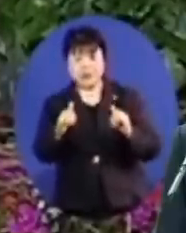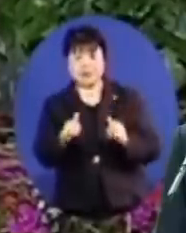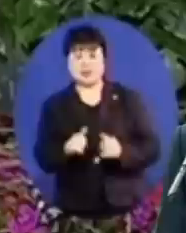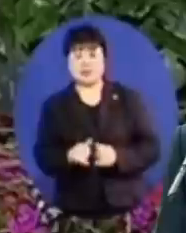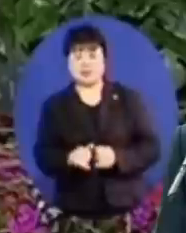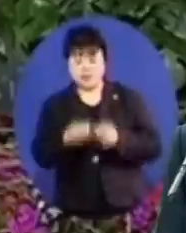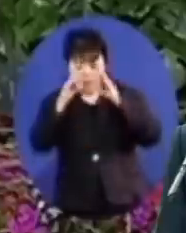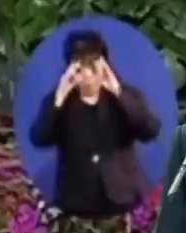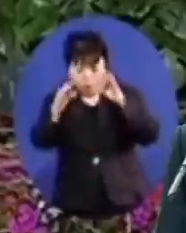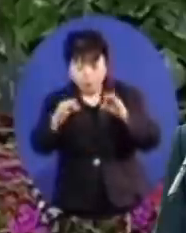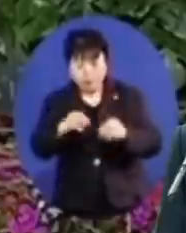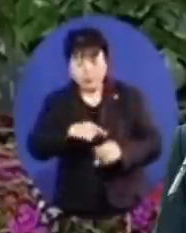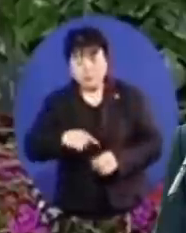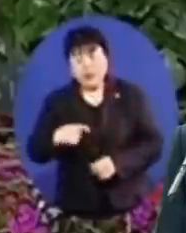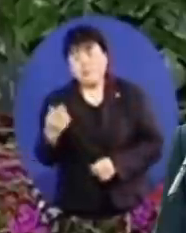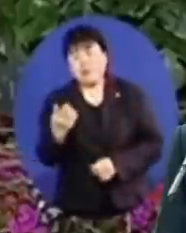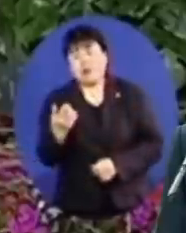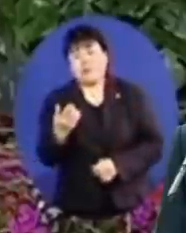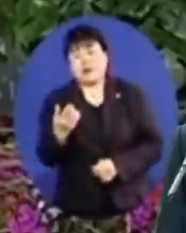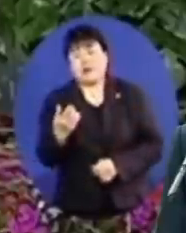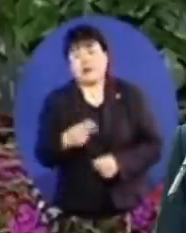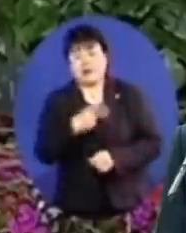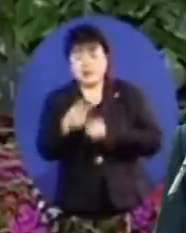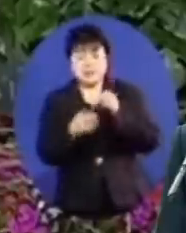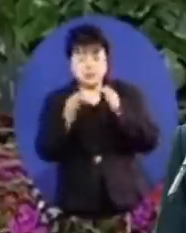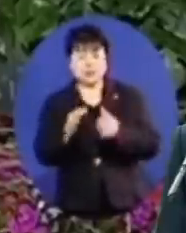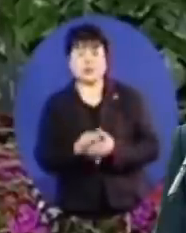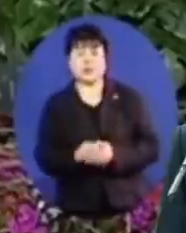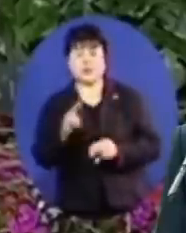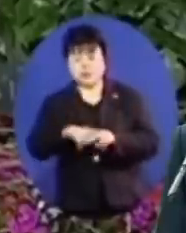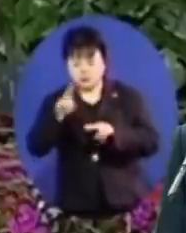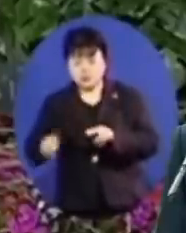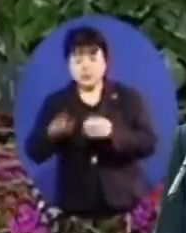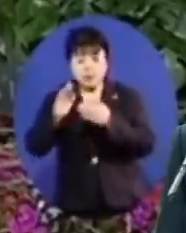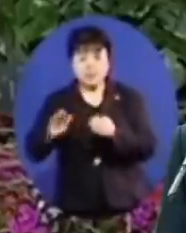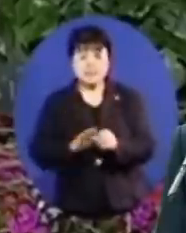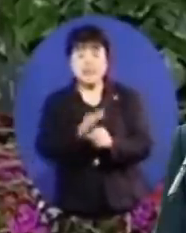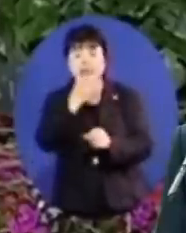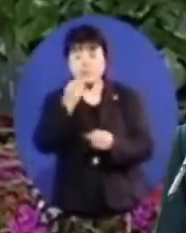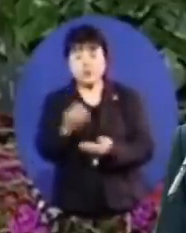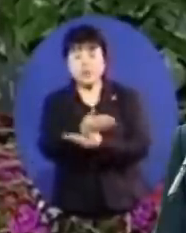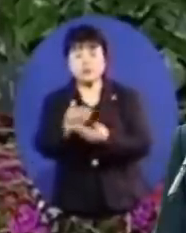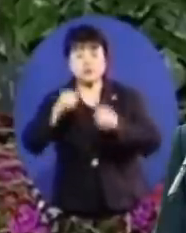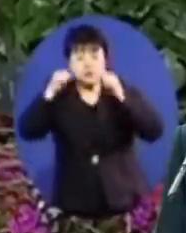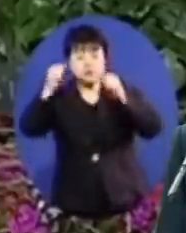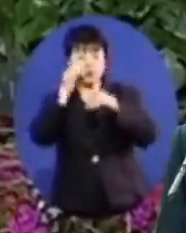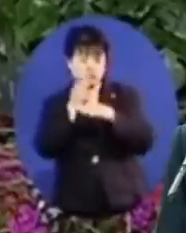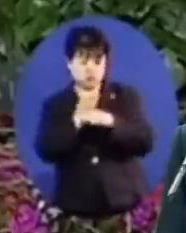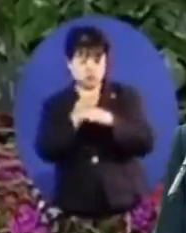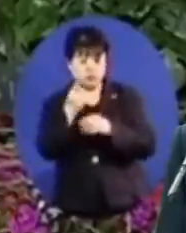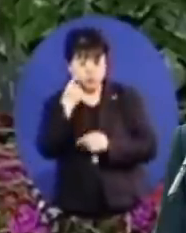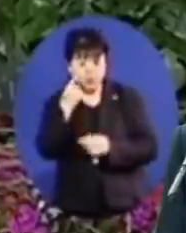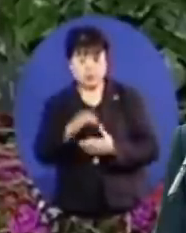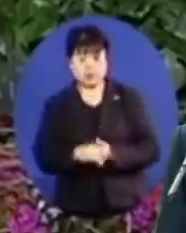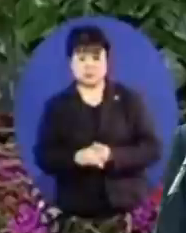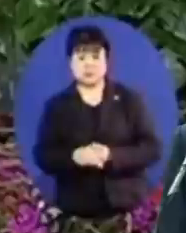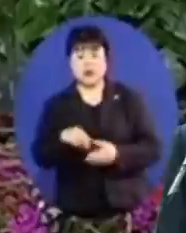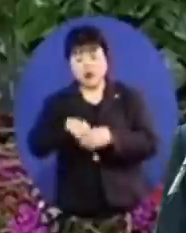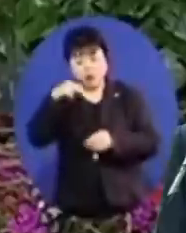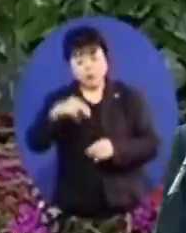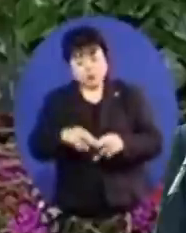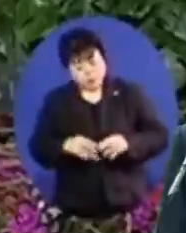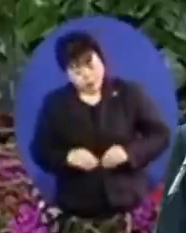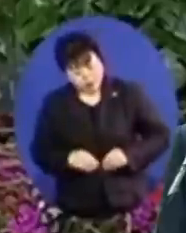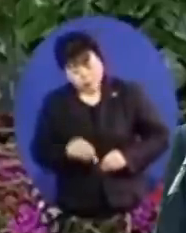가슴이 아파 견딜 수가 없습니다. 제가 2년 동안 은퇴하고 난 다음 사랑과 행복 나누기 운동을 하고 있지 않습니까? 헐벗고